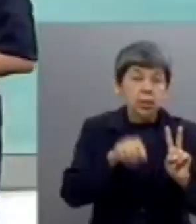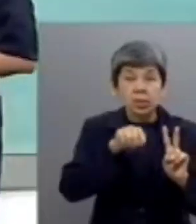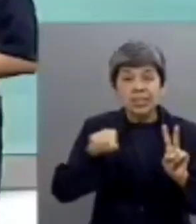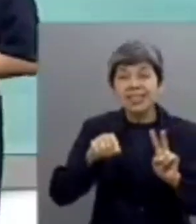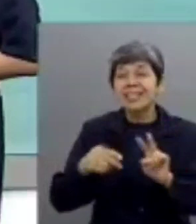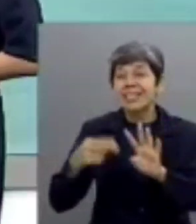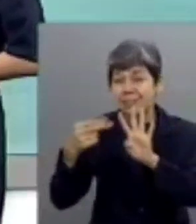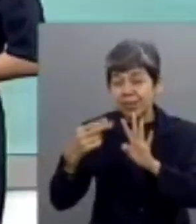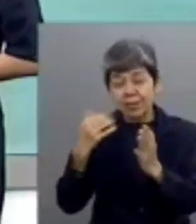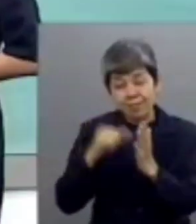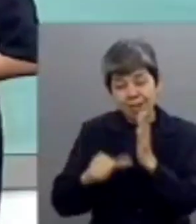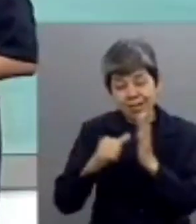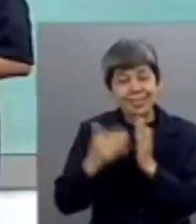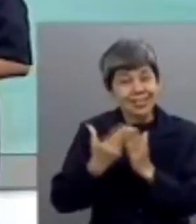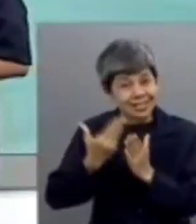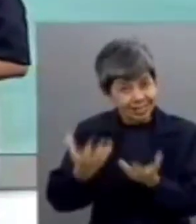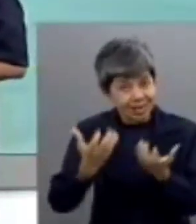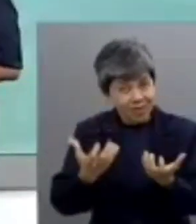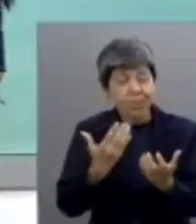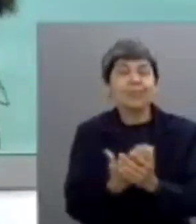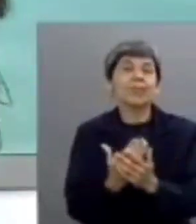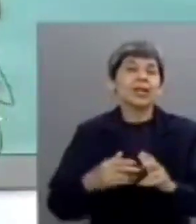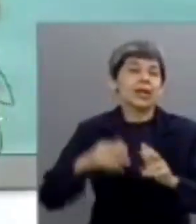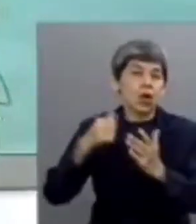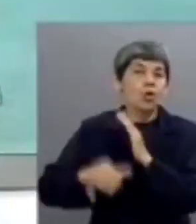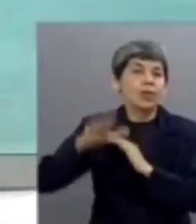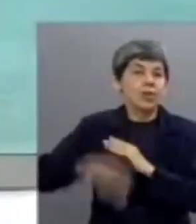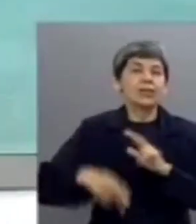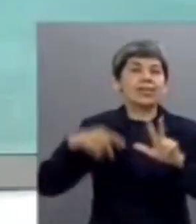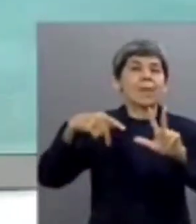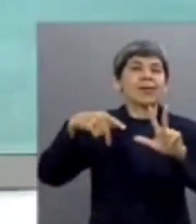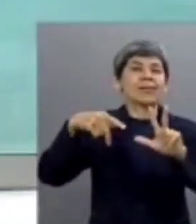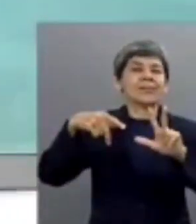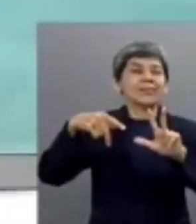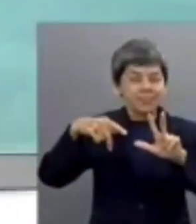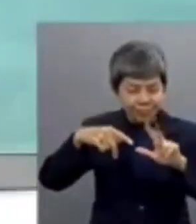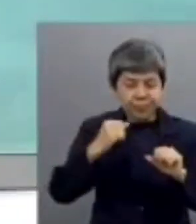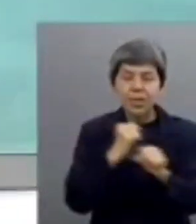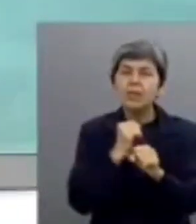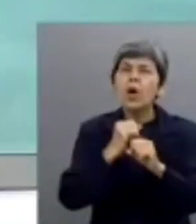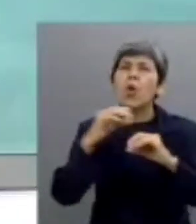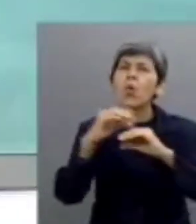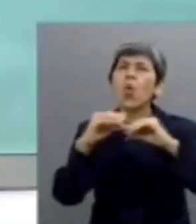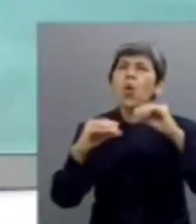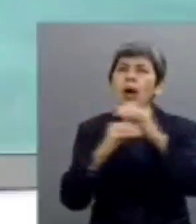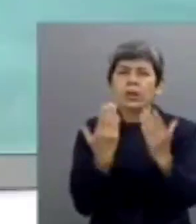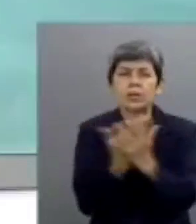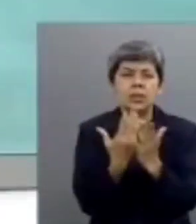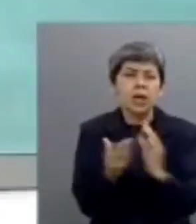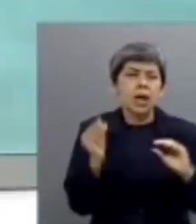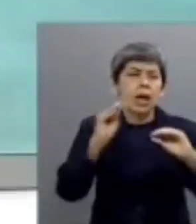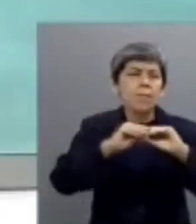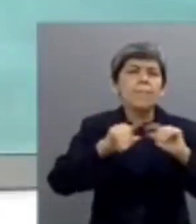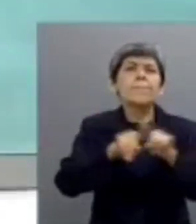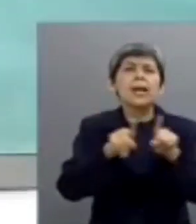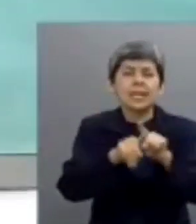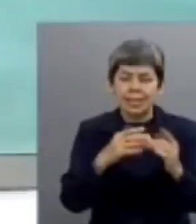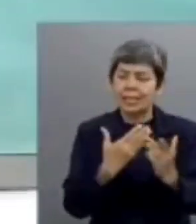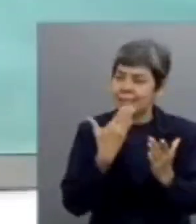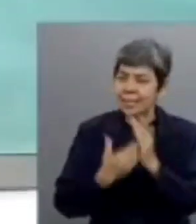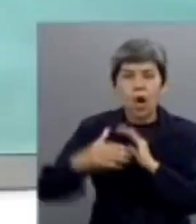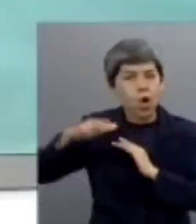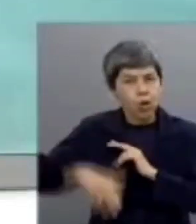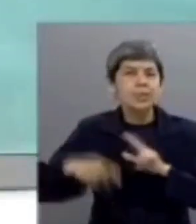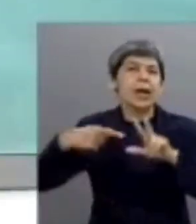และประการที่สามที่เราต้องรู้คือการประเมินความจำเป็นและกำลังทรัพย์ของตัวเองจริงเรื่อง